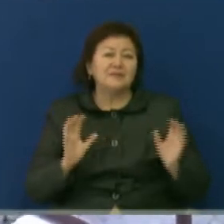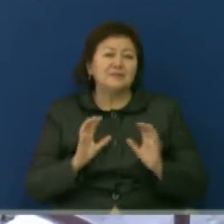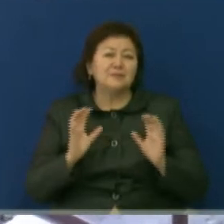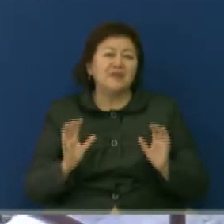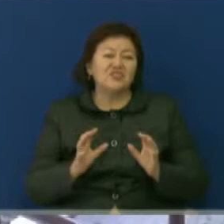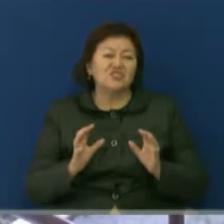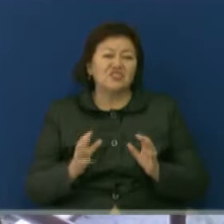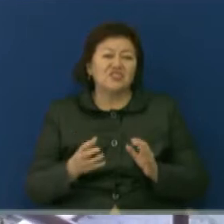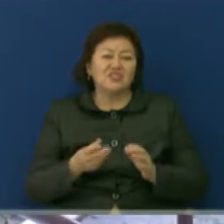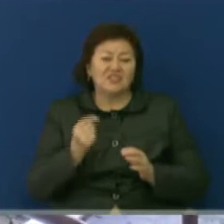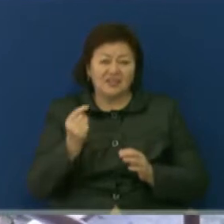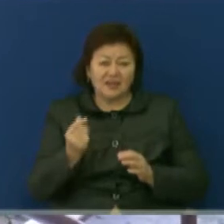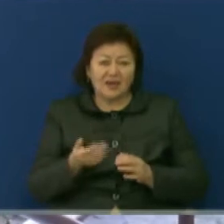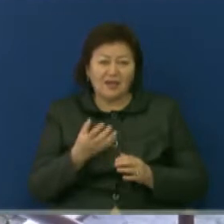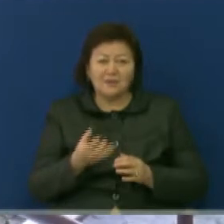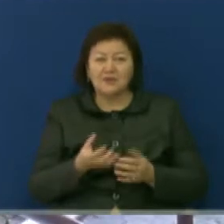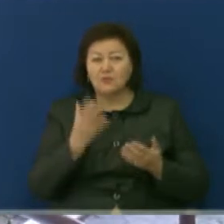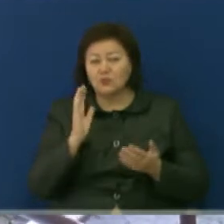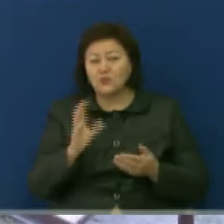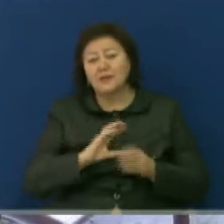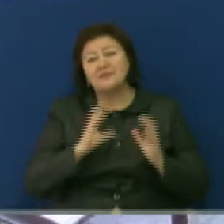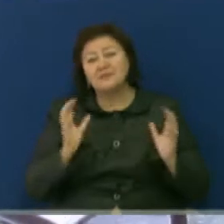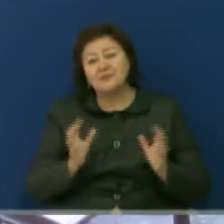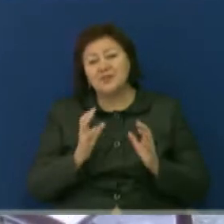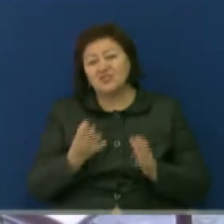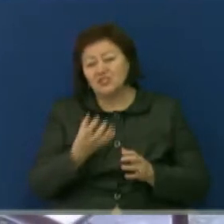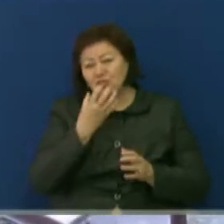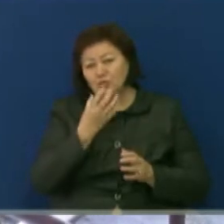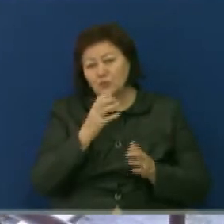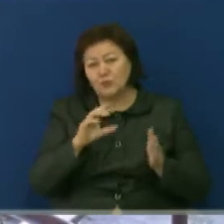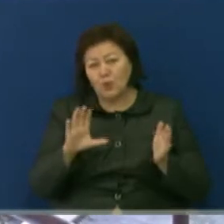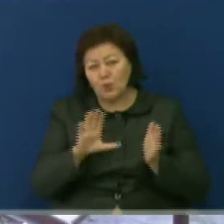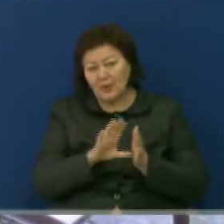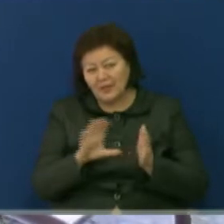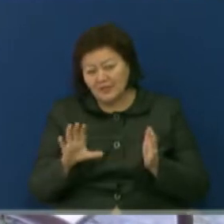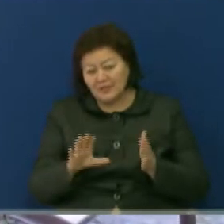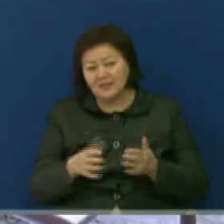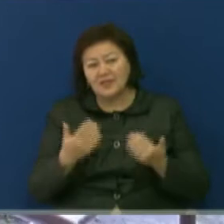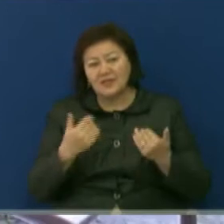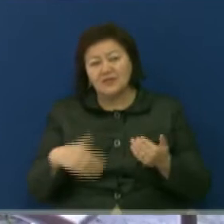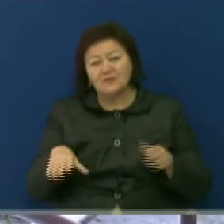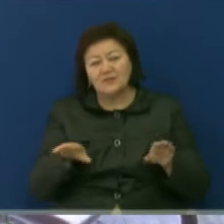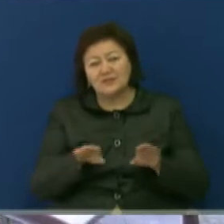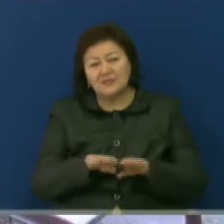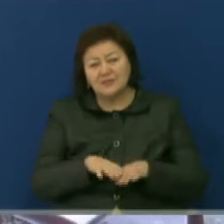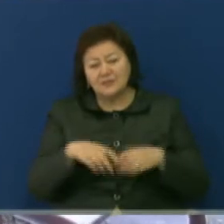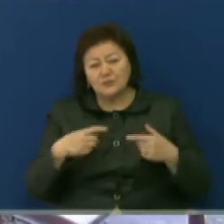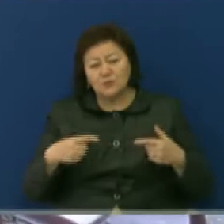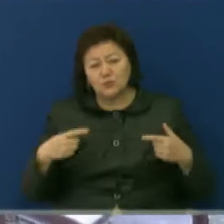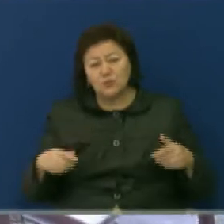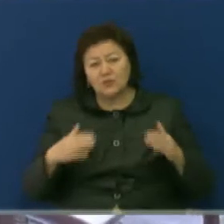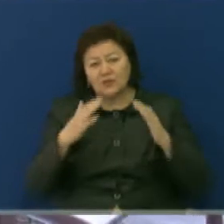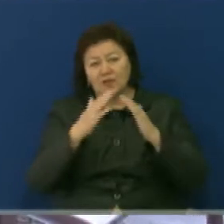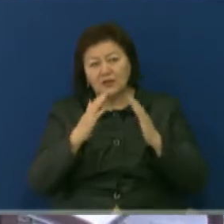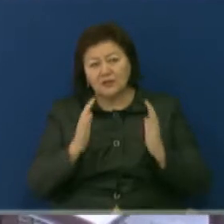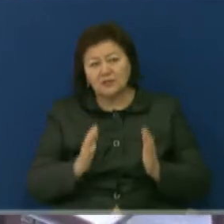дейінгі балаларды оңалтуға басымдық беріледі. Бұл біздің тұңғыш президенттің қоры арқылы жүзеге асырылады. Сонымен қатар біз басқа ғимараттағы жұмысты 4